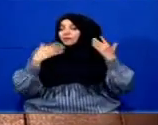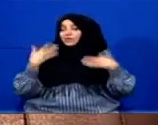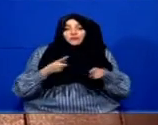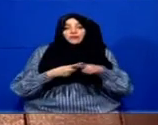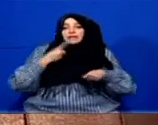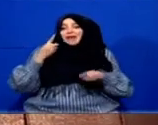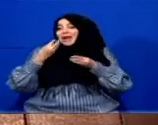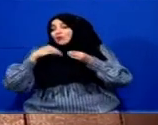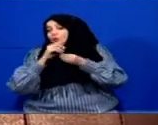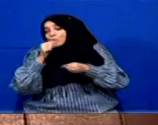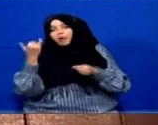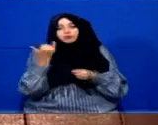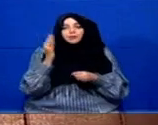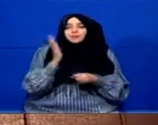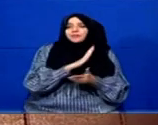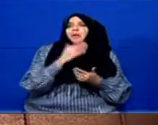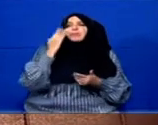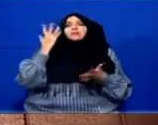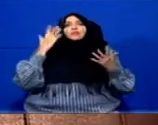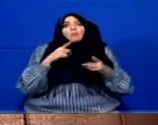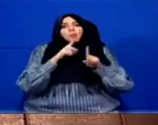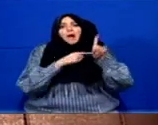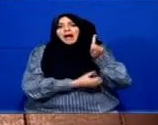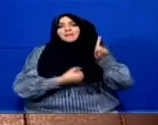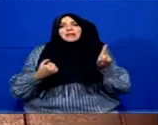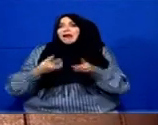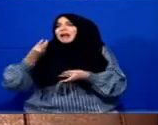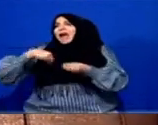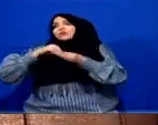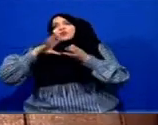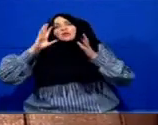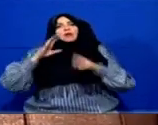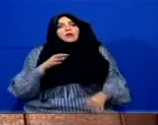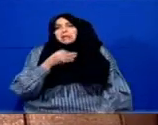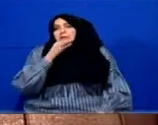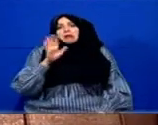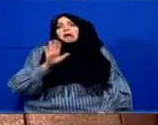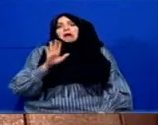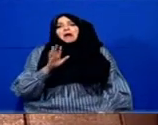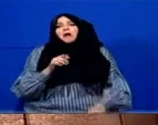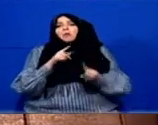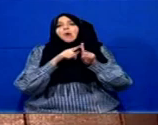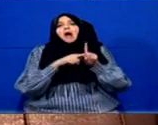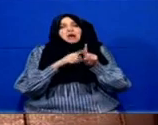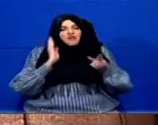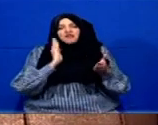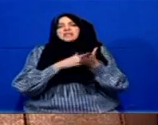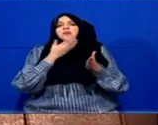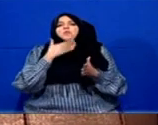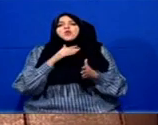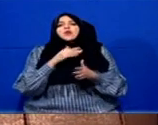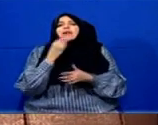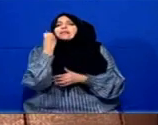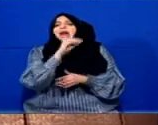يعدل في رمضان رمضان يدور حول الفصول هل يجوز لنا ان نثبته في فصل